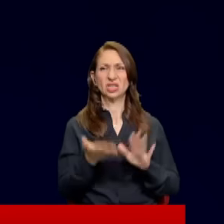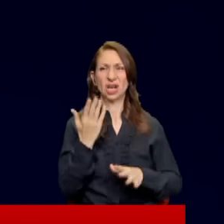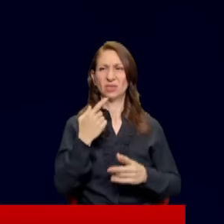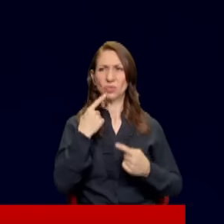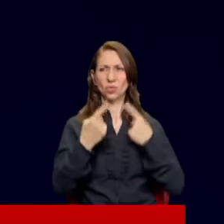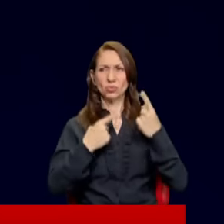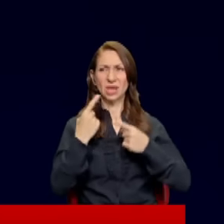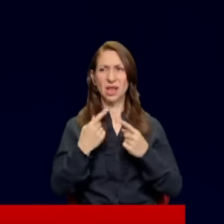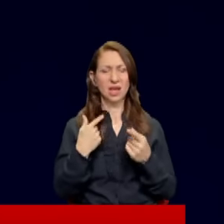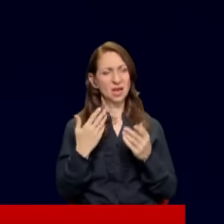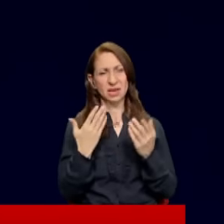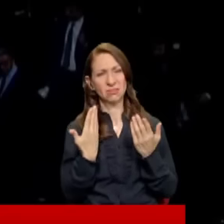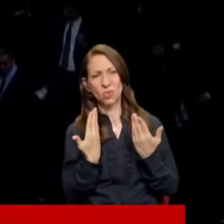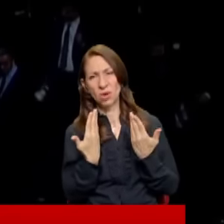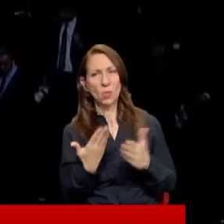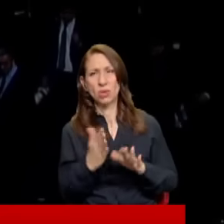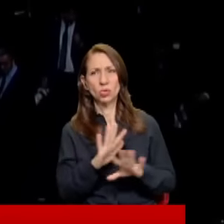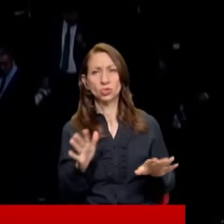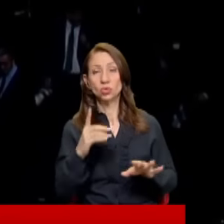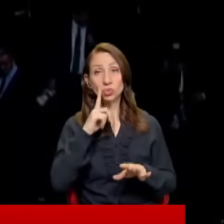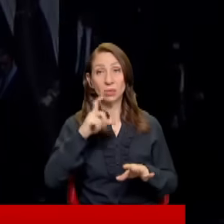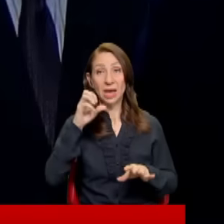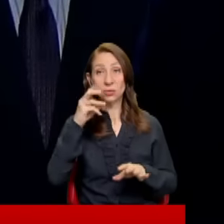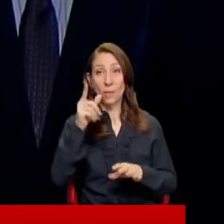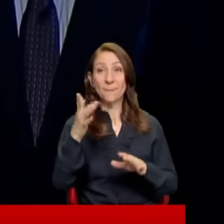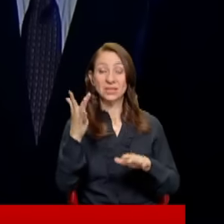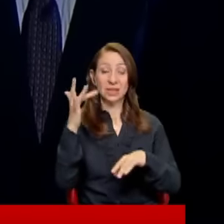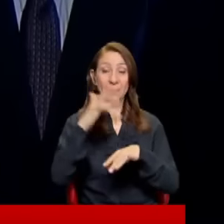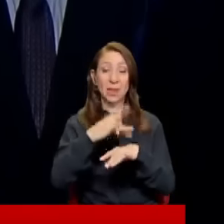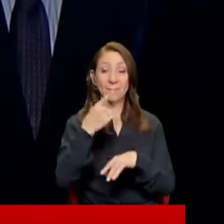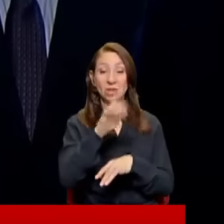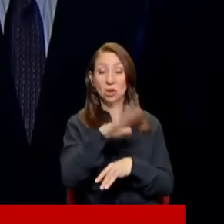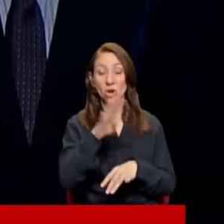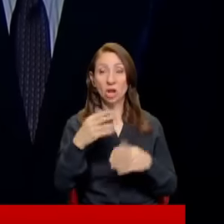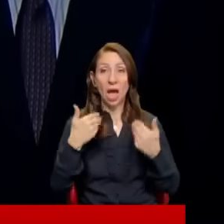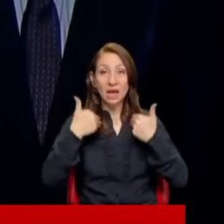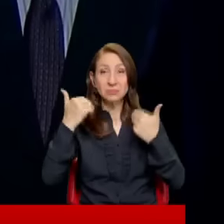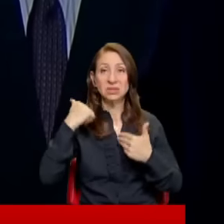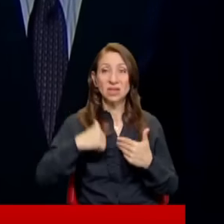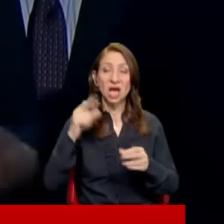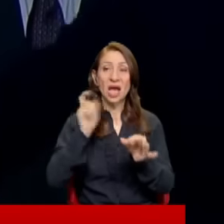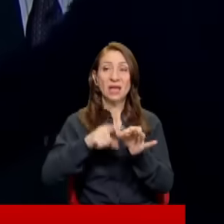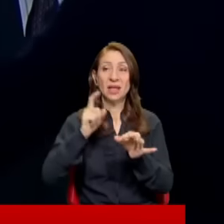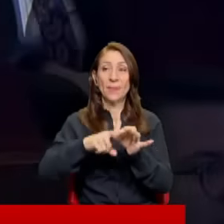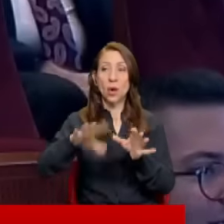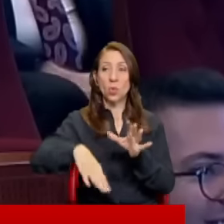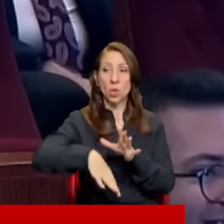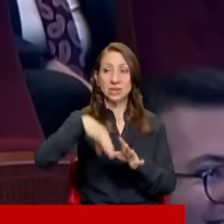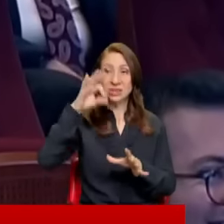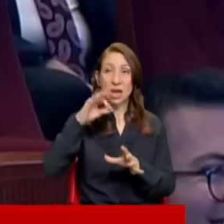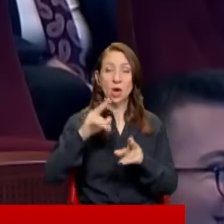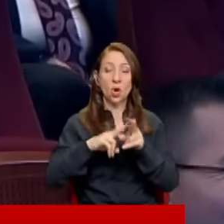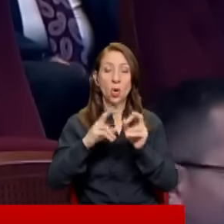yorumları Tasvip etmiyoruz Cumhurbaşkanı Erdoğan beştepe'de 104 hakim ve savcının atama